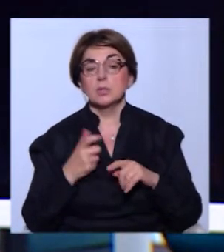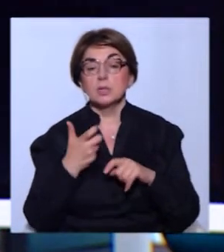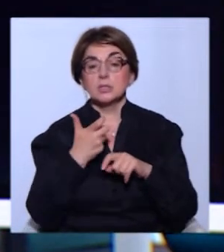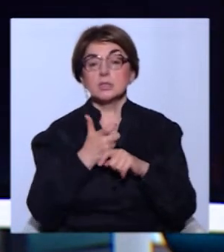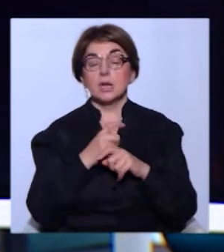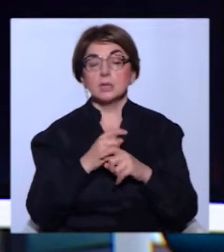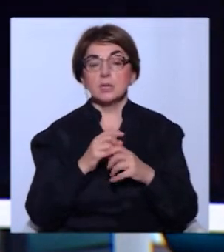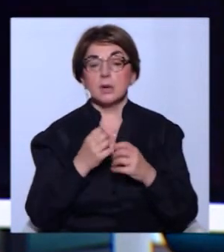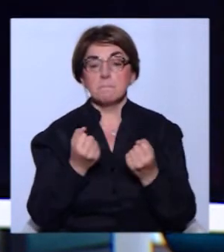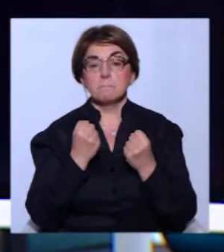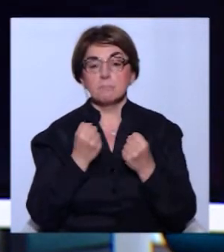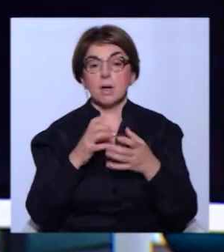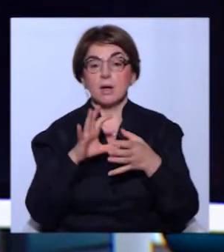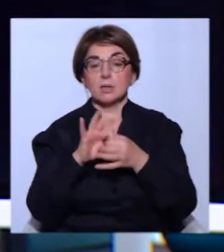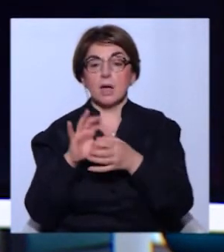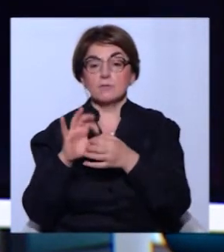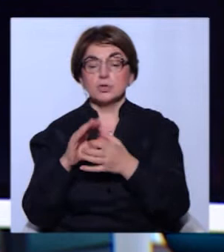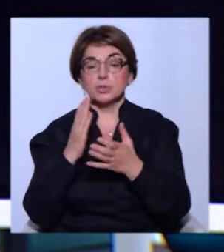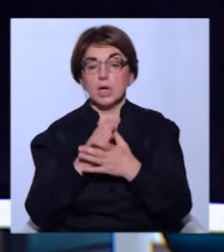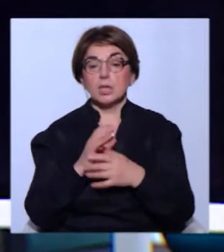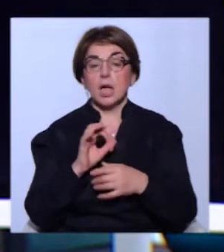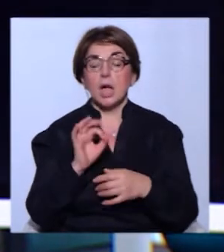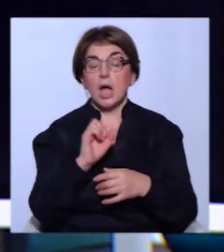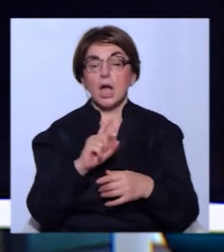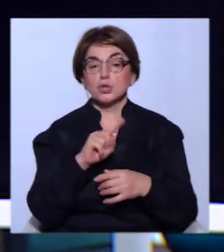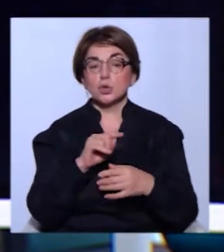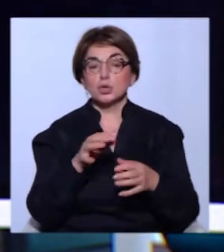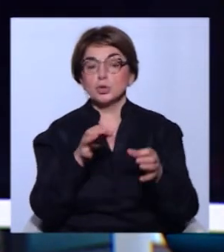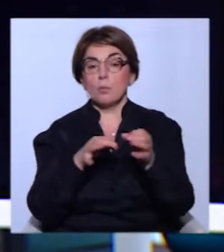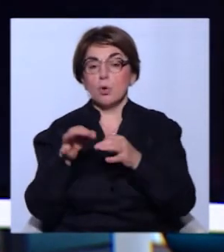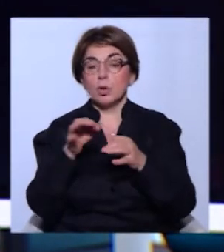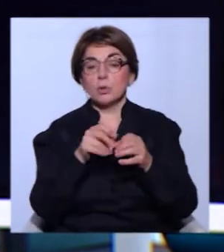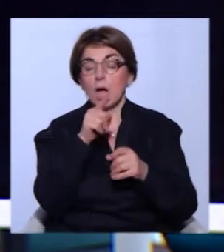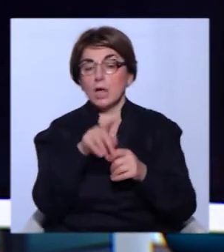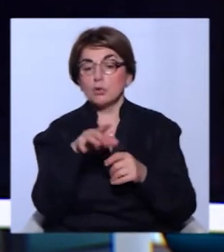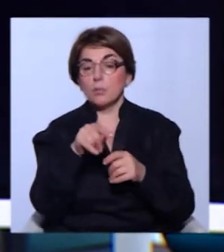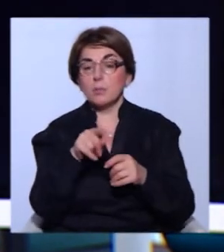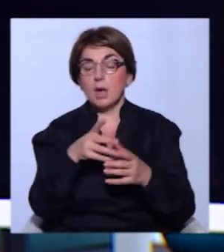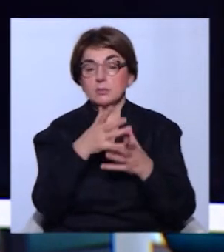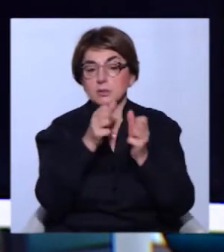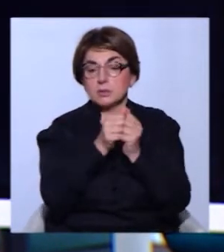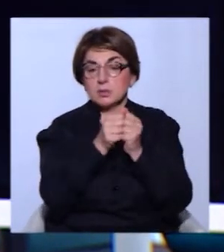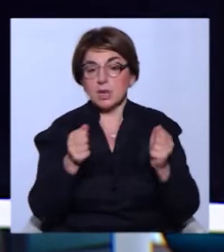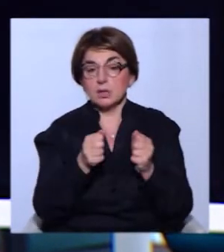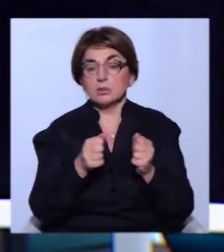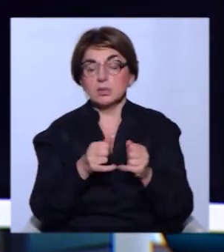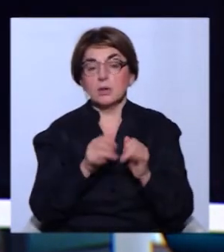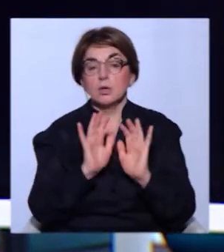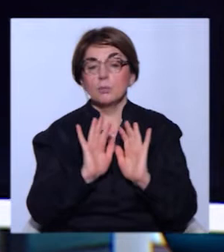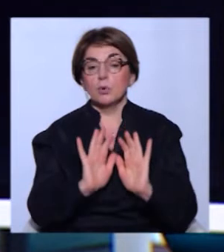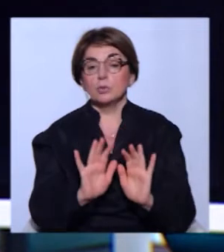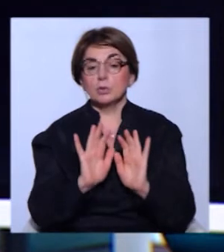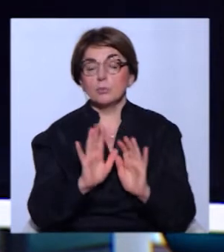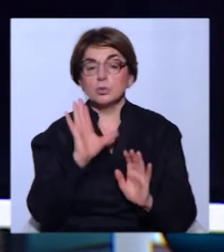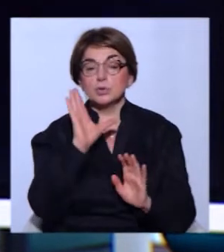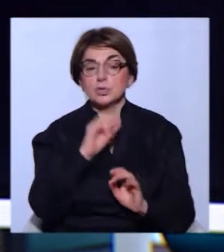ძალიან მჭიდრო კავშირში არიან აზოტის მოლეკულაში ეს აზოტის ატომები და ამათი გახლეჩვა შეუძლია